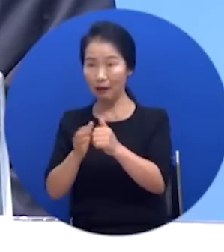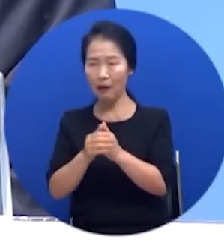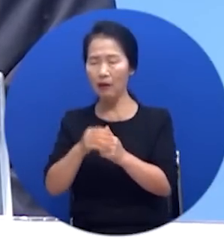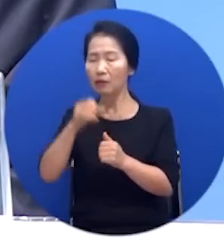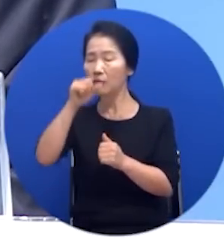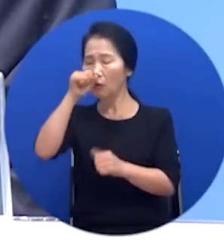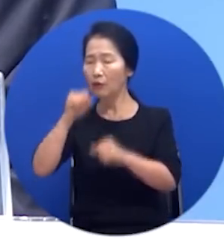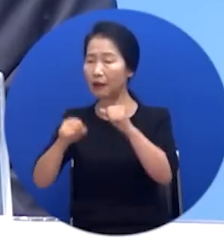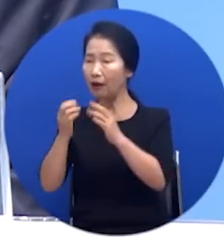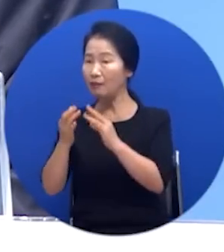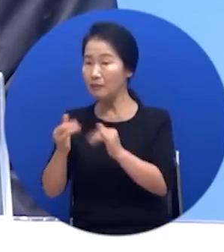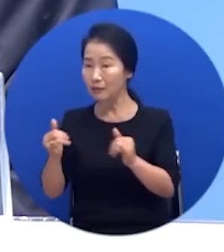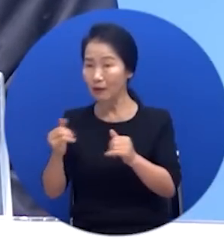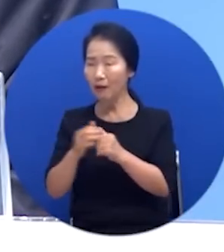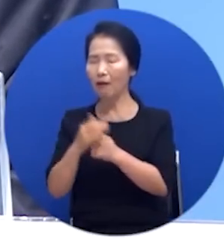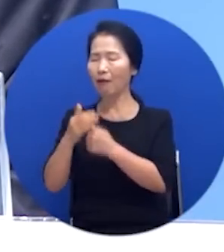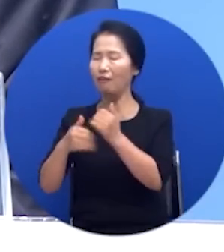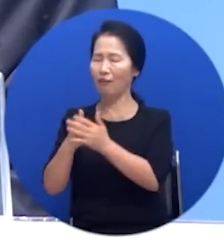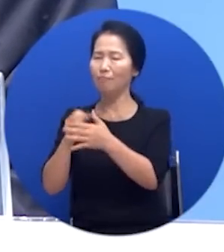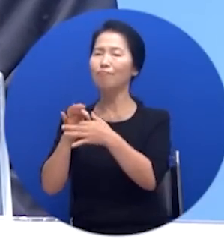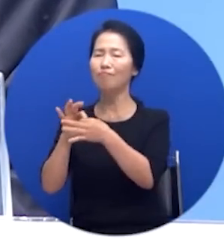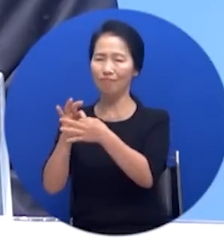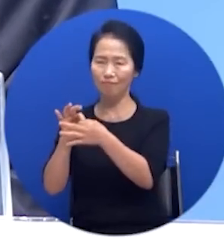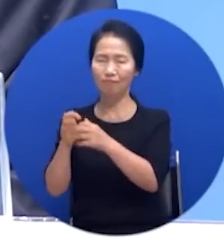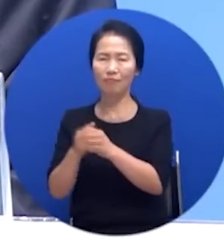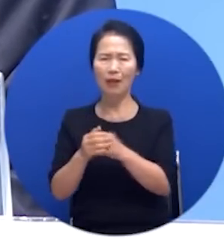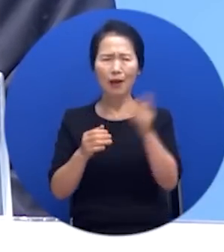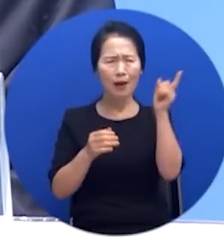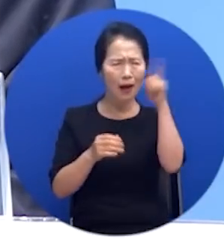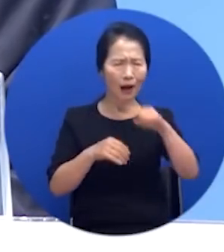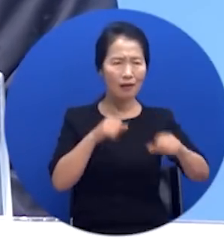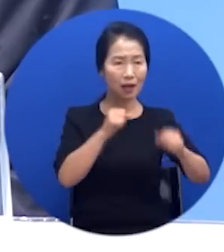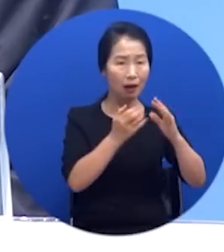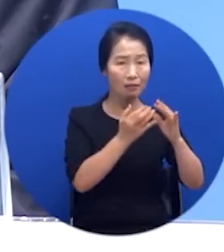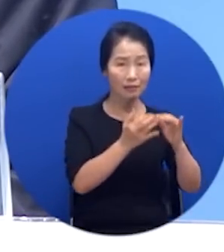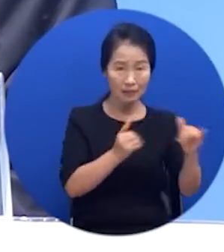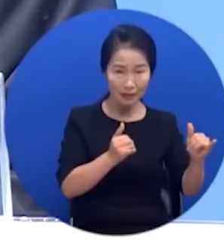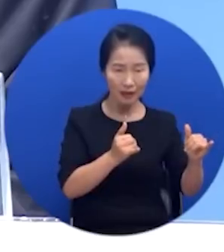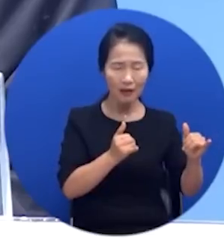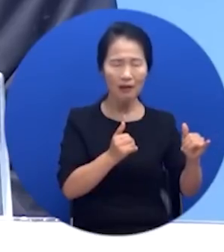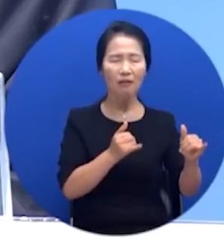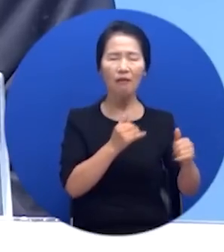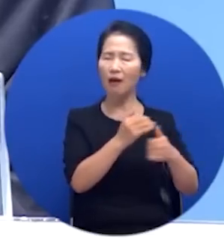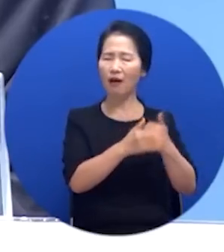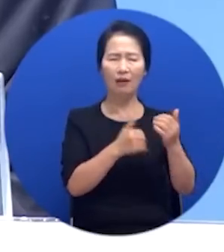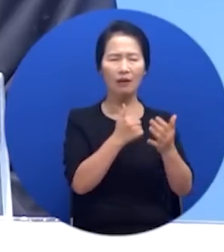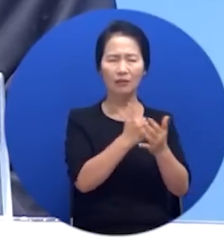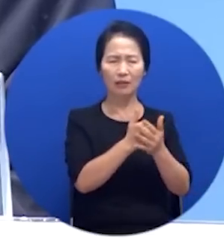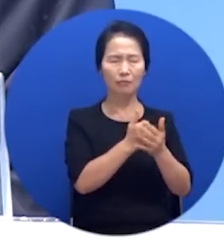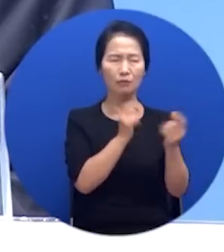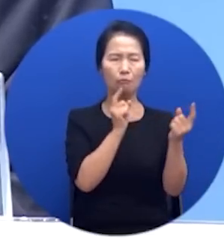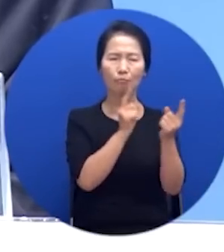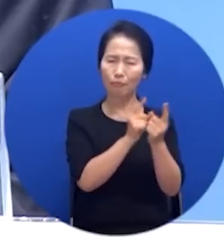자는 하나님께 속하고 악을 행하는 자는 하나님을 배웁지